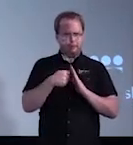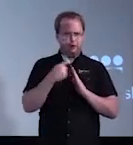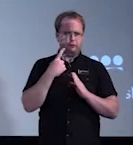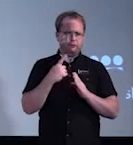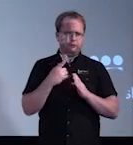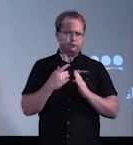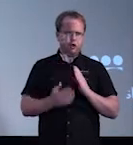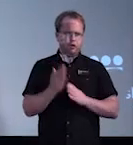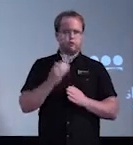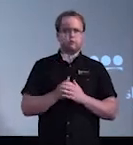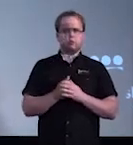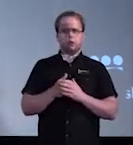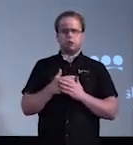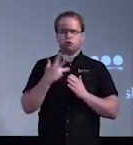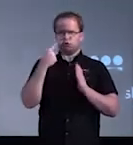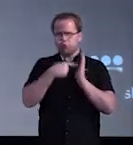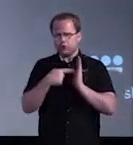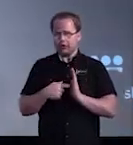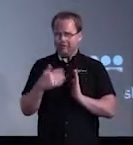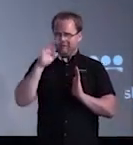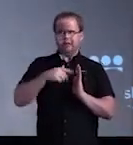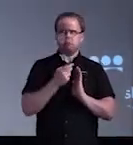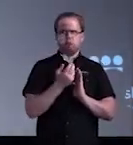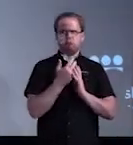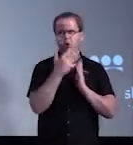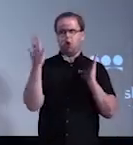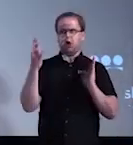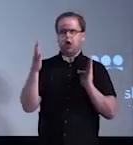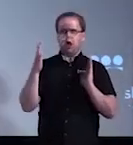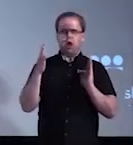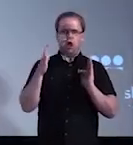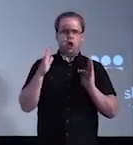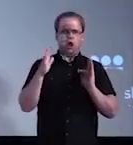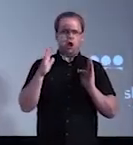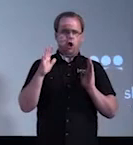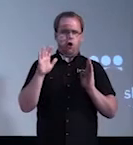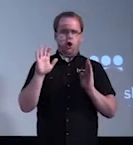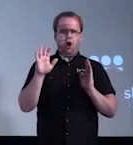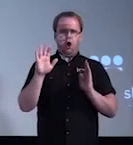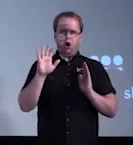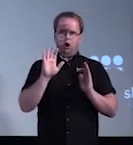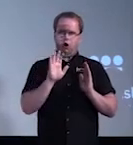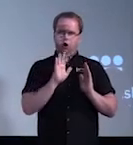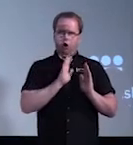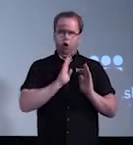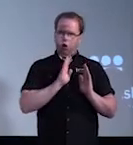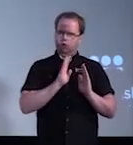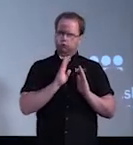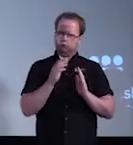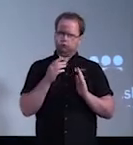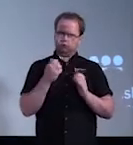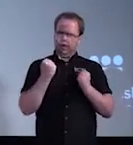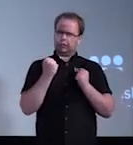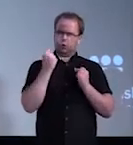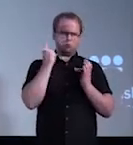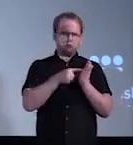många frågor kring detta och synpunkter, och jag vet att väldigt många har initierade ställningstaganden och åsikter i ämnet.